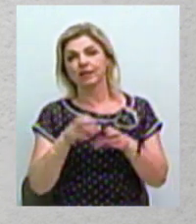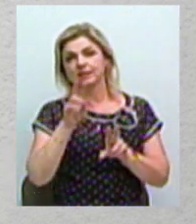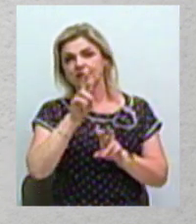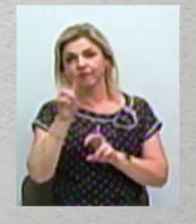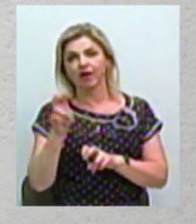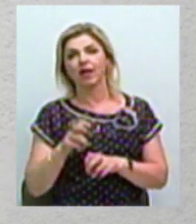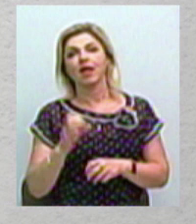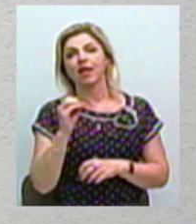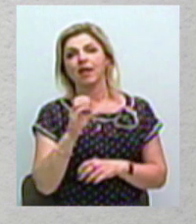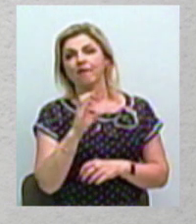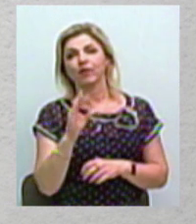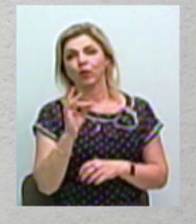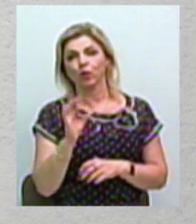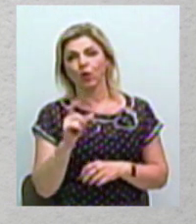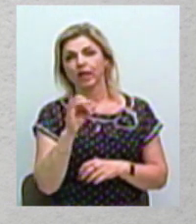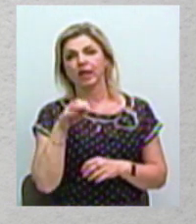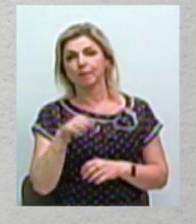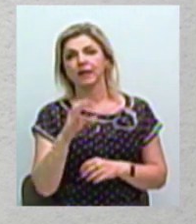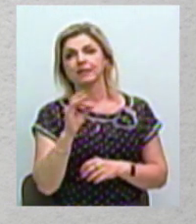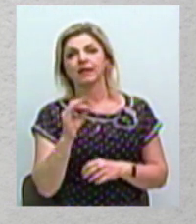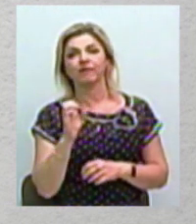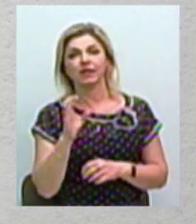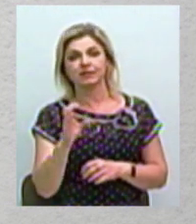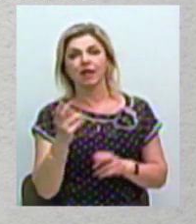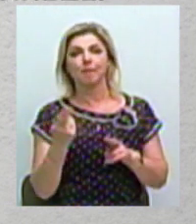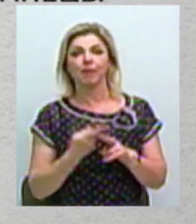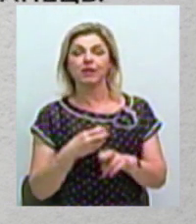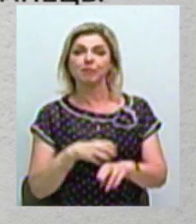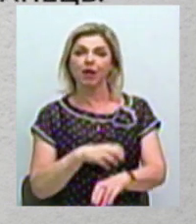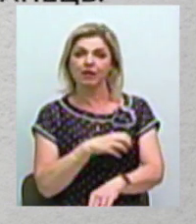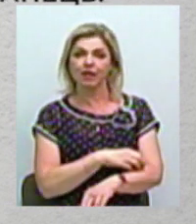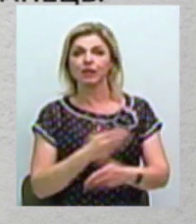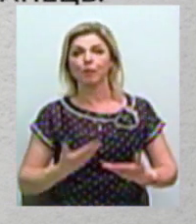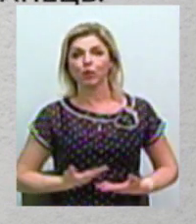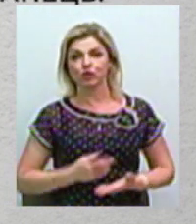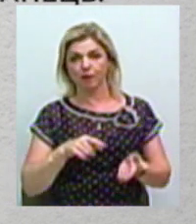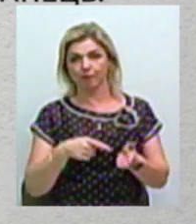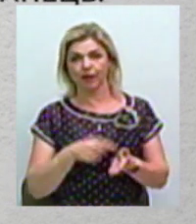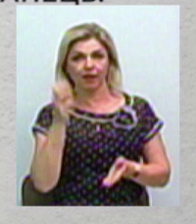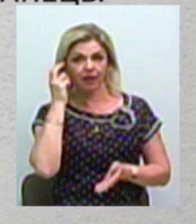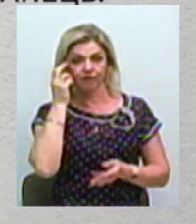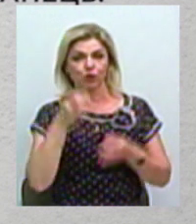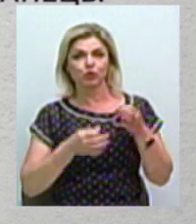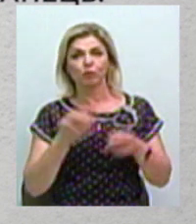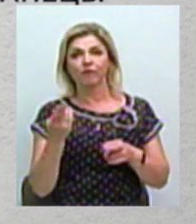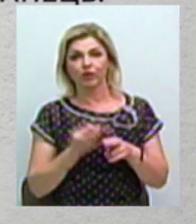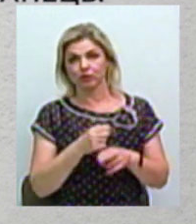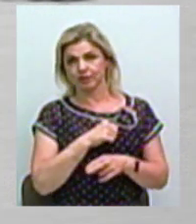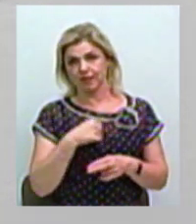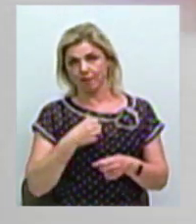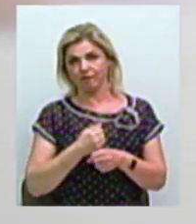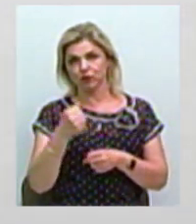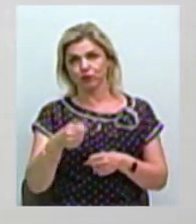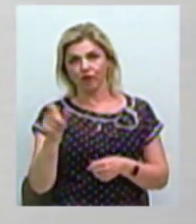відповідальністю «Єврохімсервіс». Безпартійний, проживає в місті Києві. Судимість відсутня. Самовисуванець.